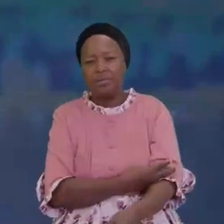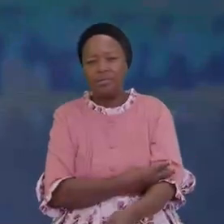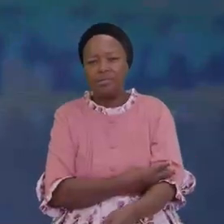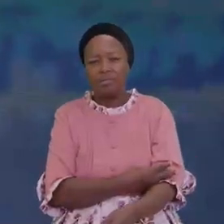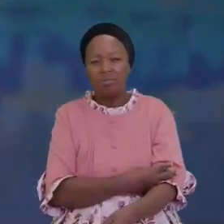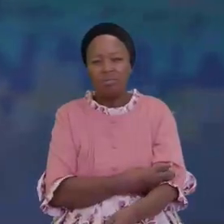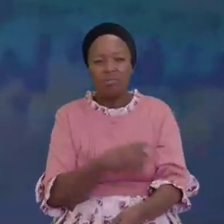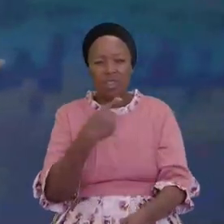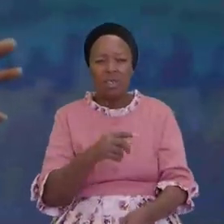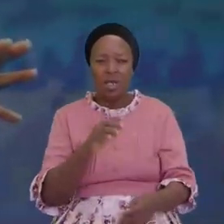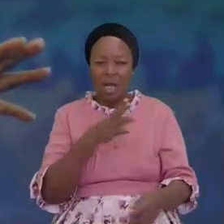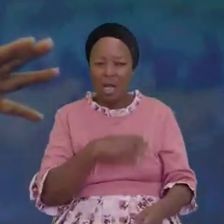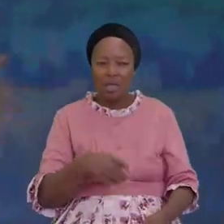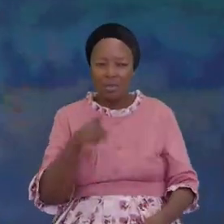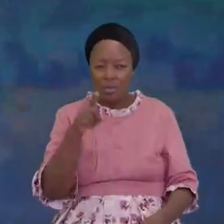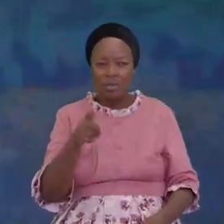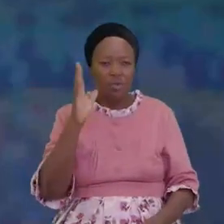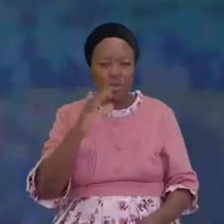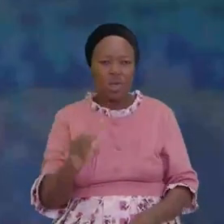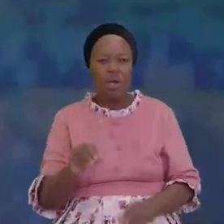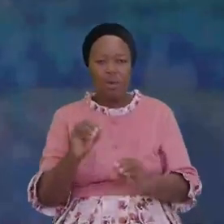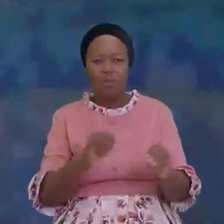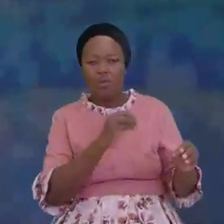au Tout-Puissant.